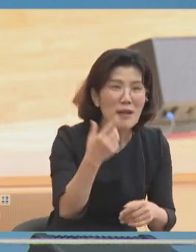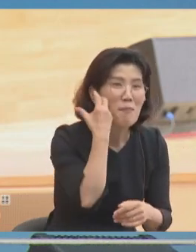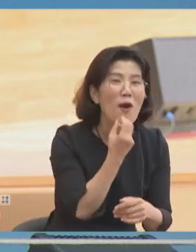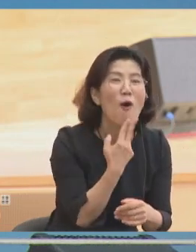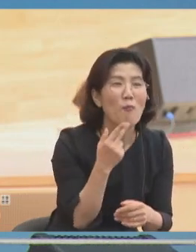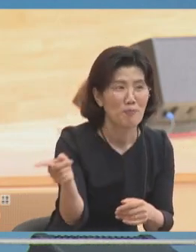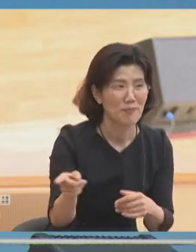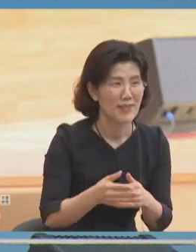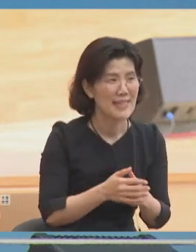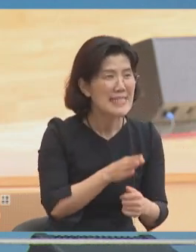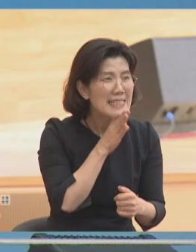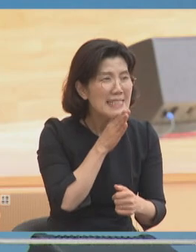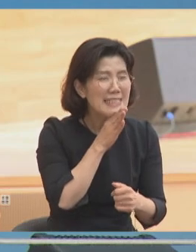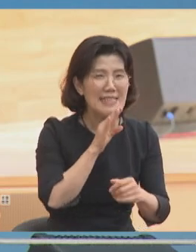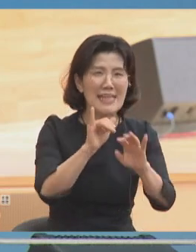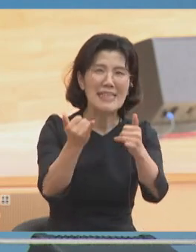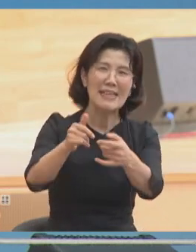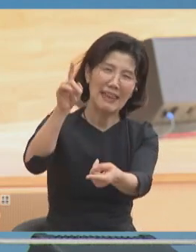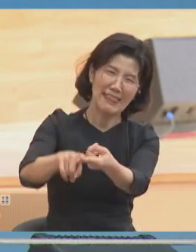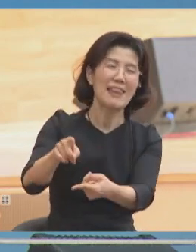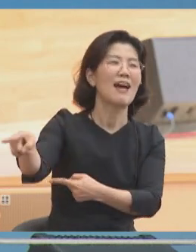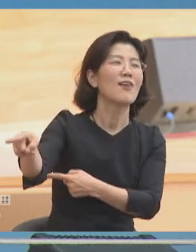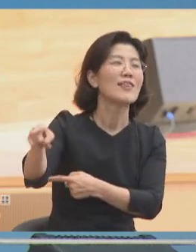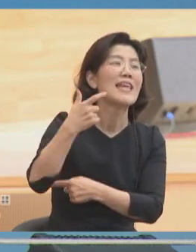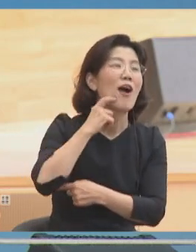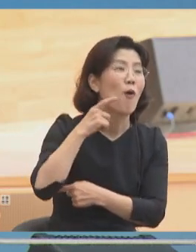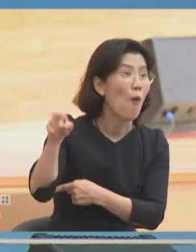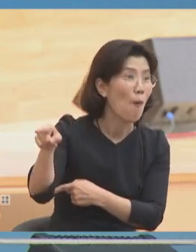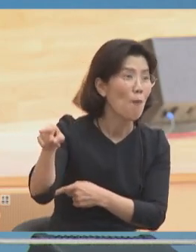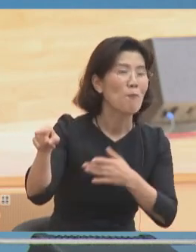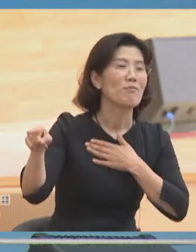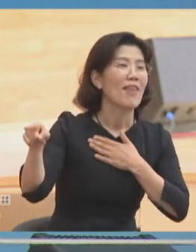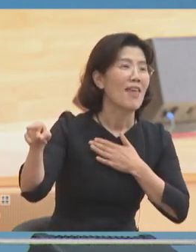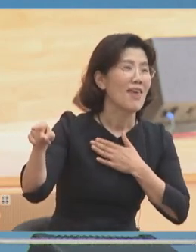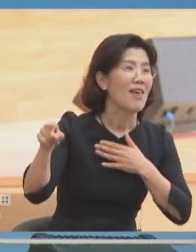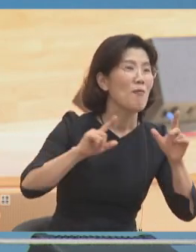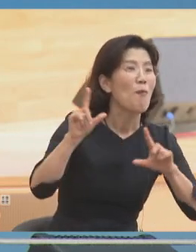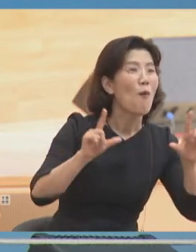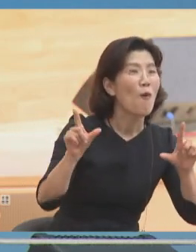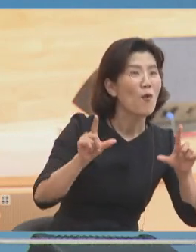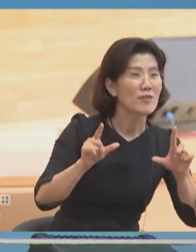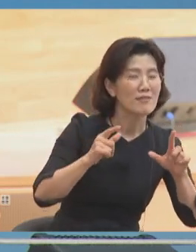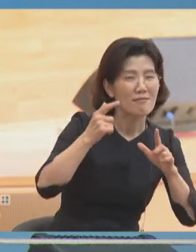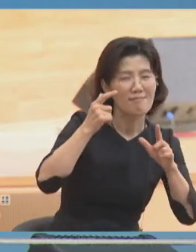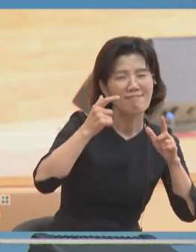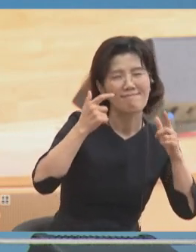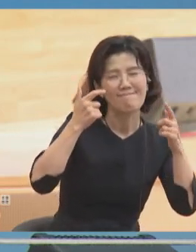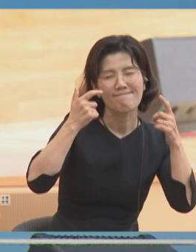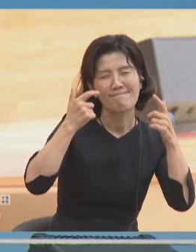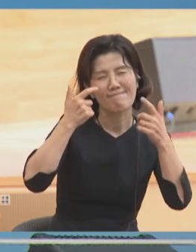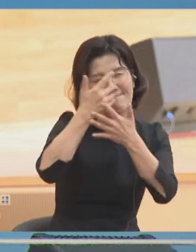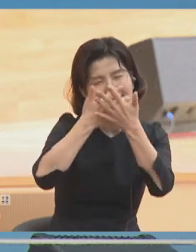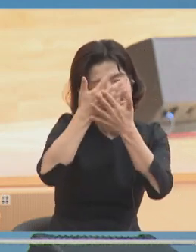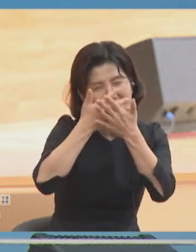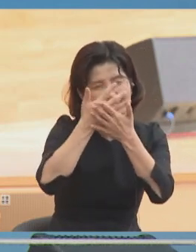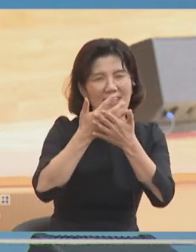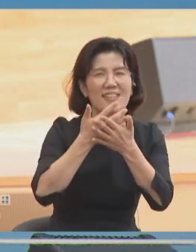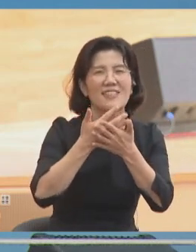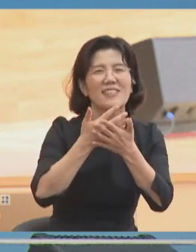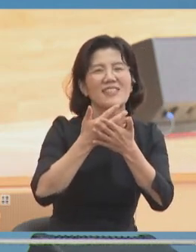않고 진짜 인간적인 야곱이 우리나 불확실한 인생의 항복을